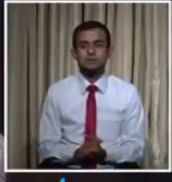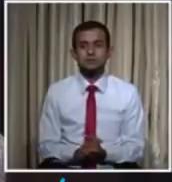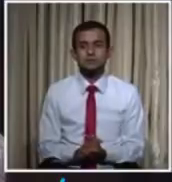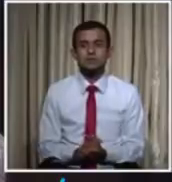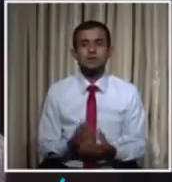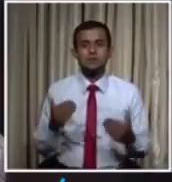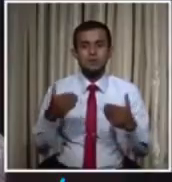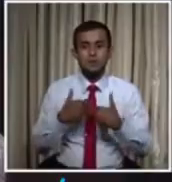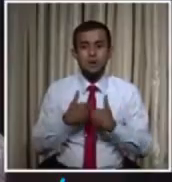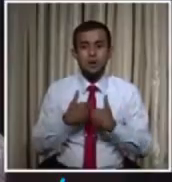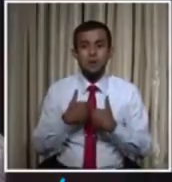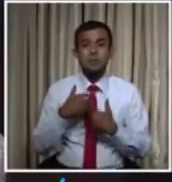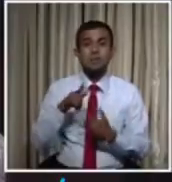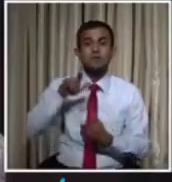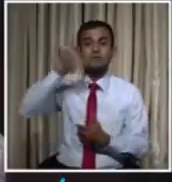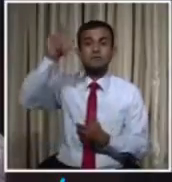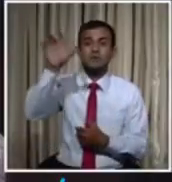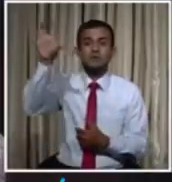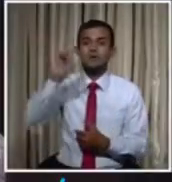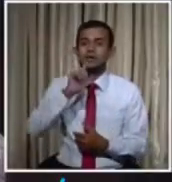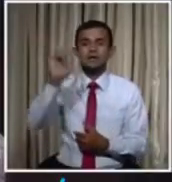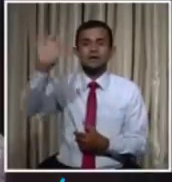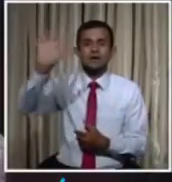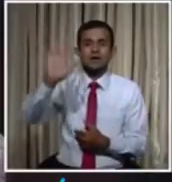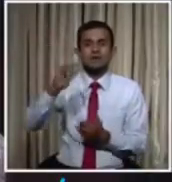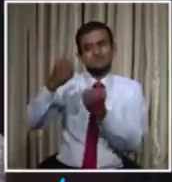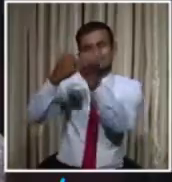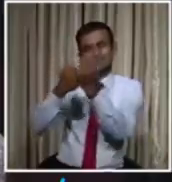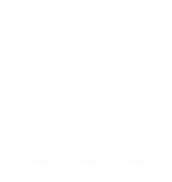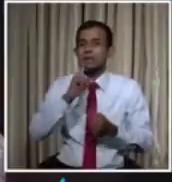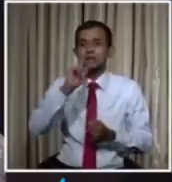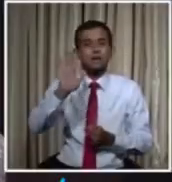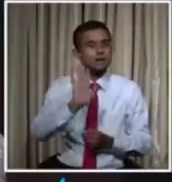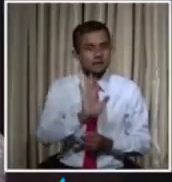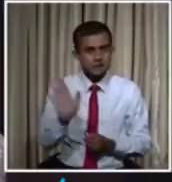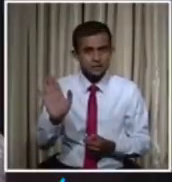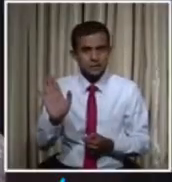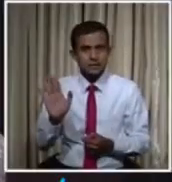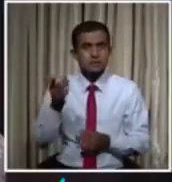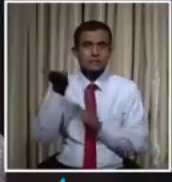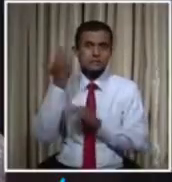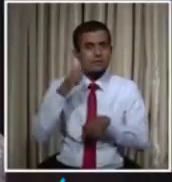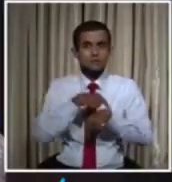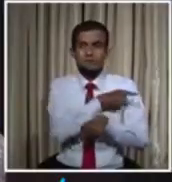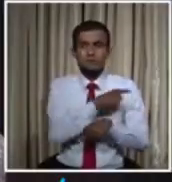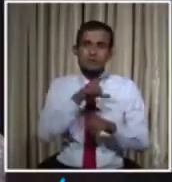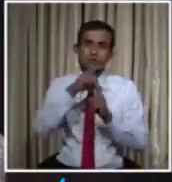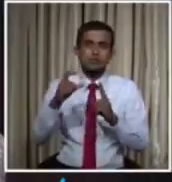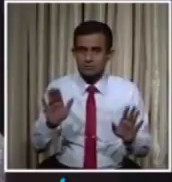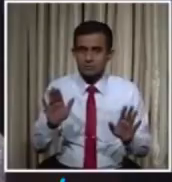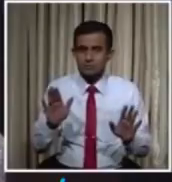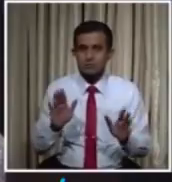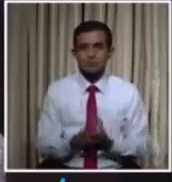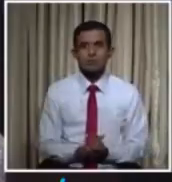අපි පිටරටවල් වලට කියන්නේ අපේ රටට ආධාර උපකාර කරන්න එපයි කියලා එහෙම කාලයක් තිබෙන්නට ඇති ඒ සංස්කෘතිය අපි අනුගමනය කරන්නේ